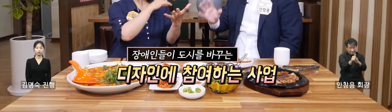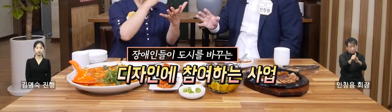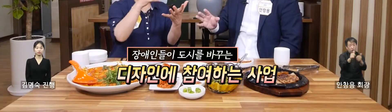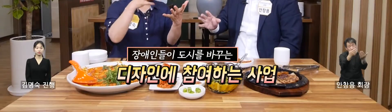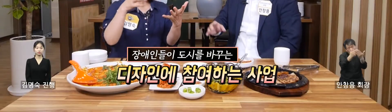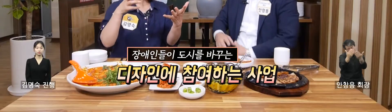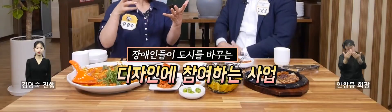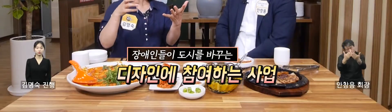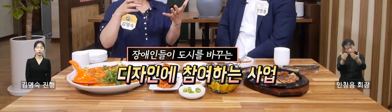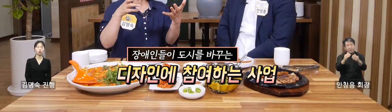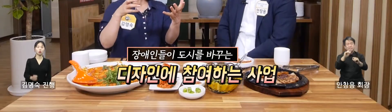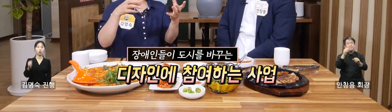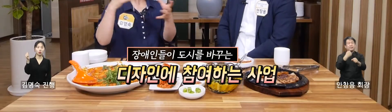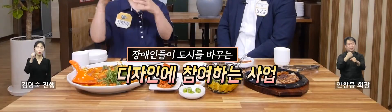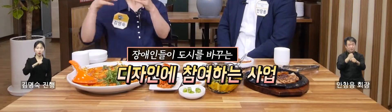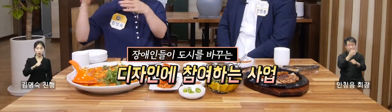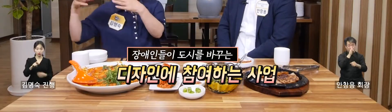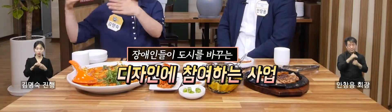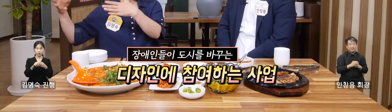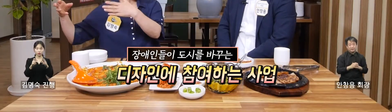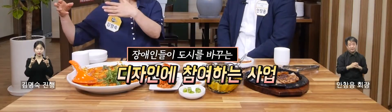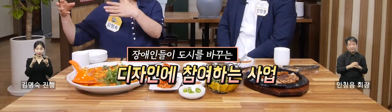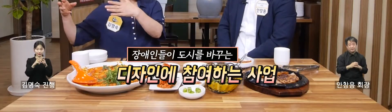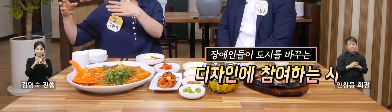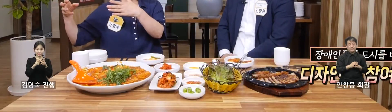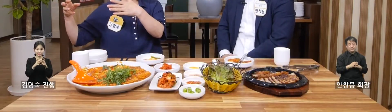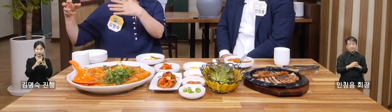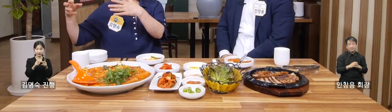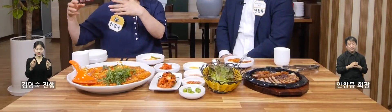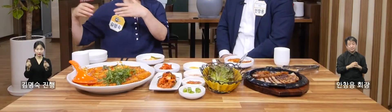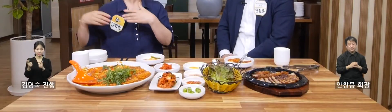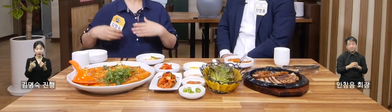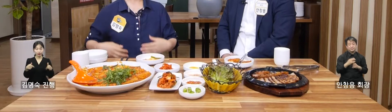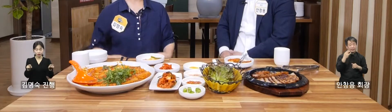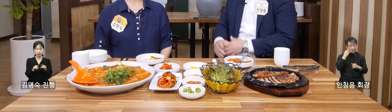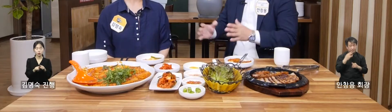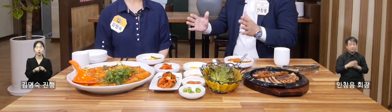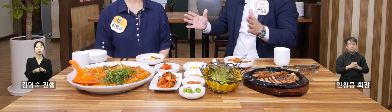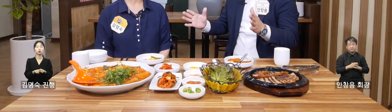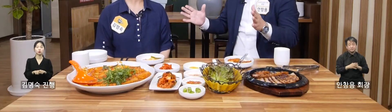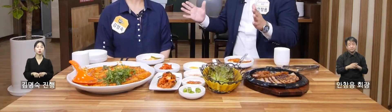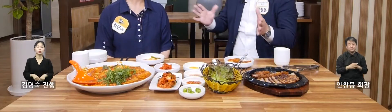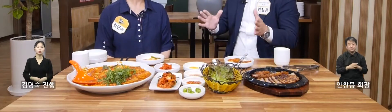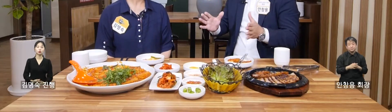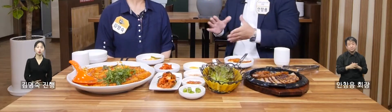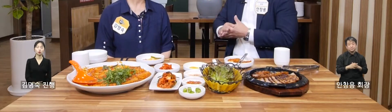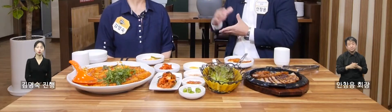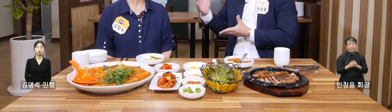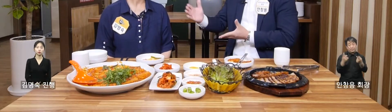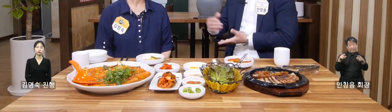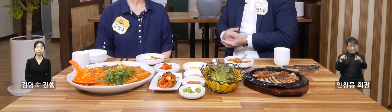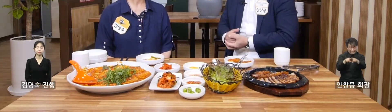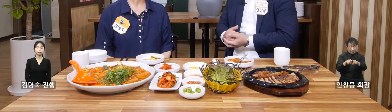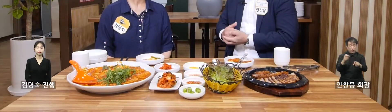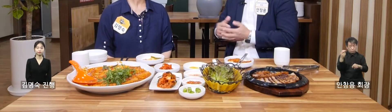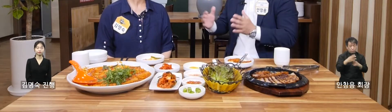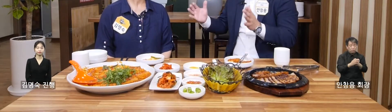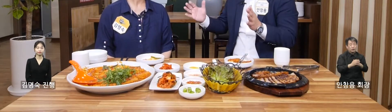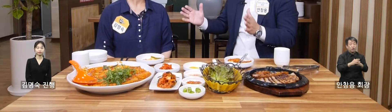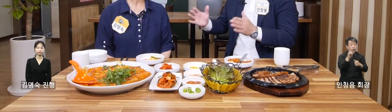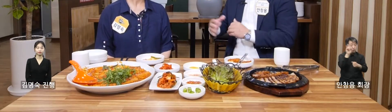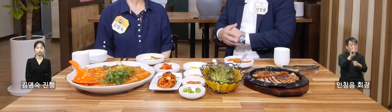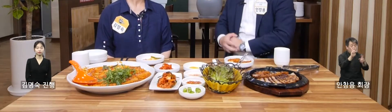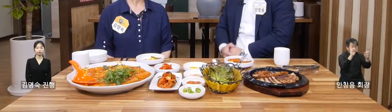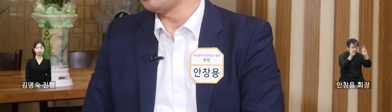간판, 장애인분들이 같이? 네네. 같이. 근데 모 회사가 가지고